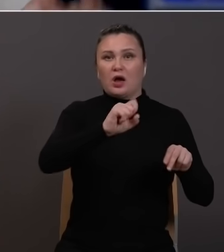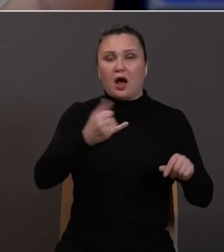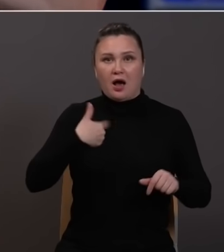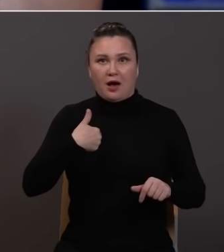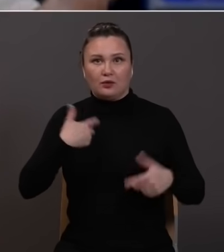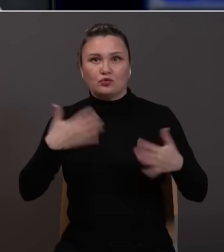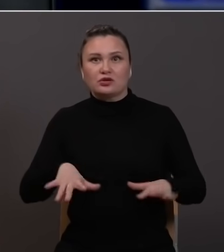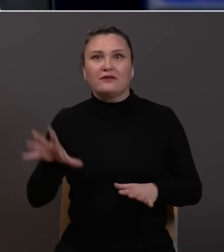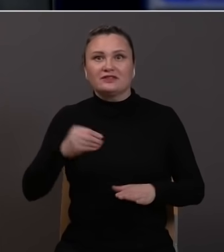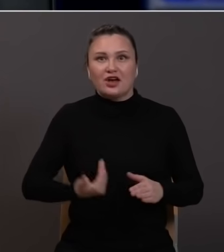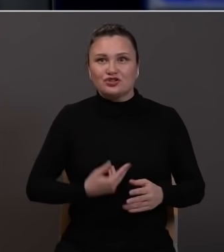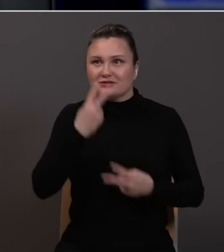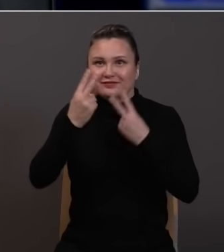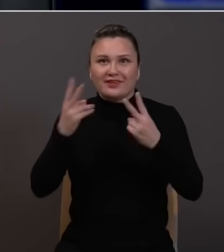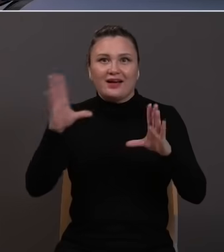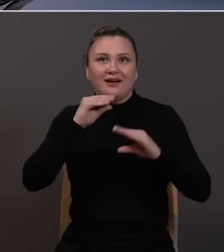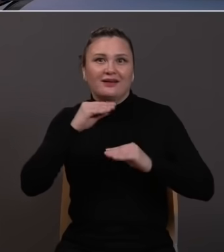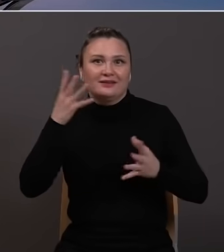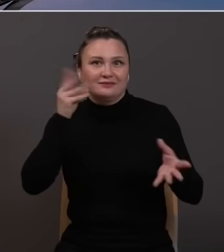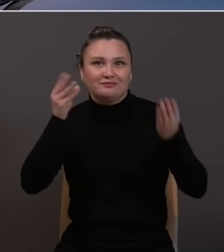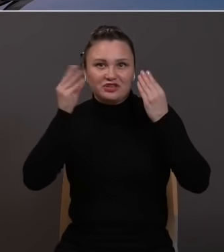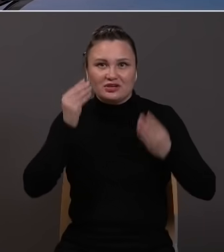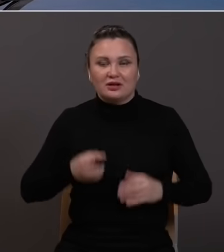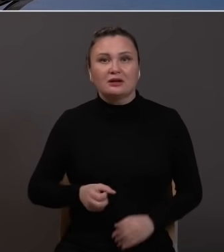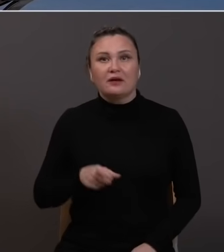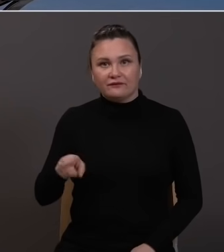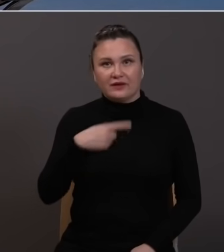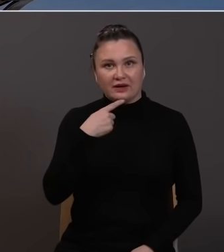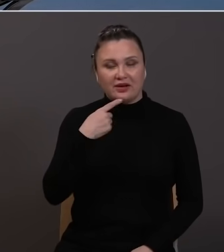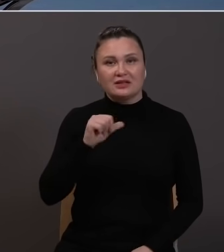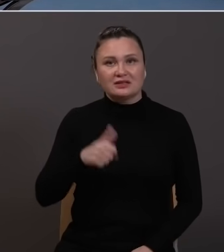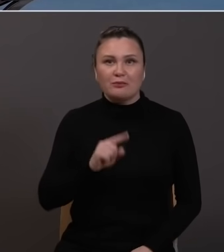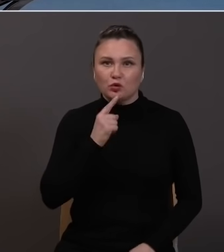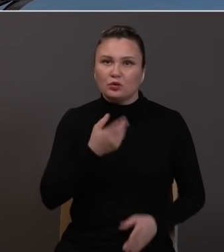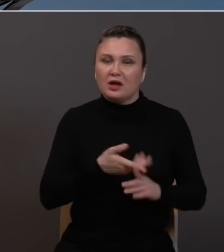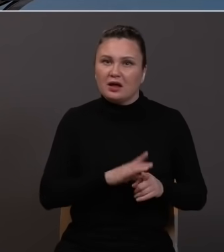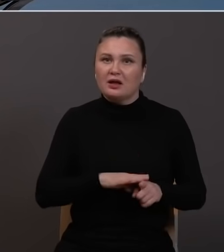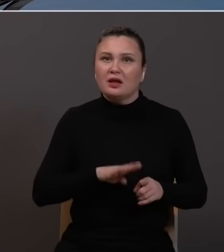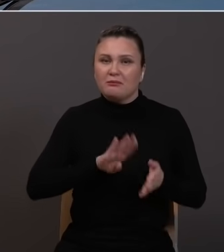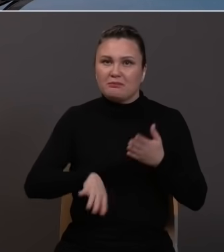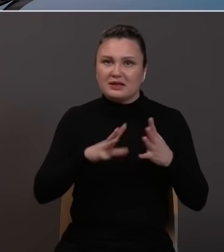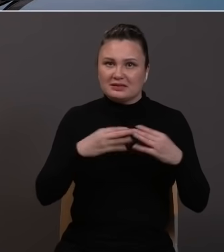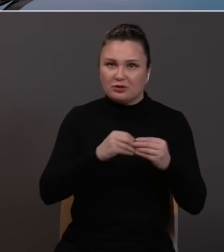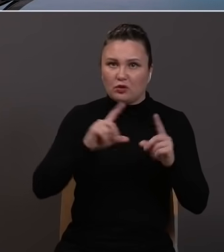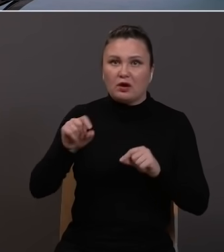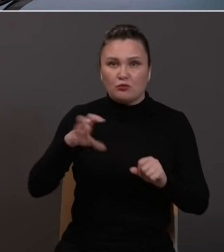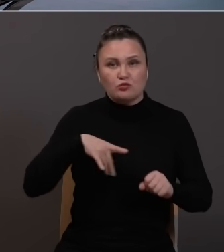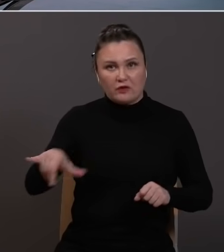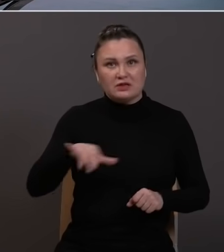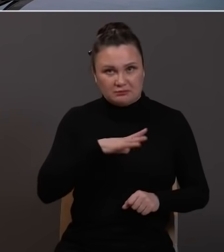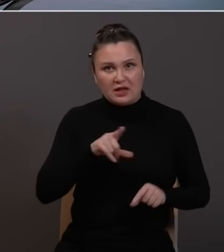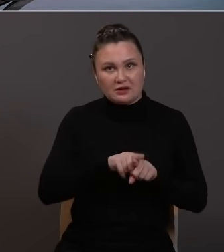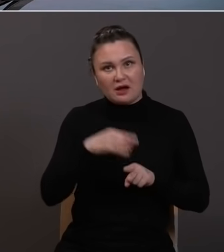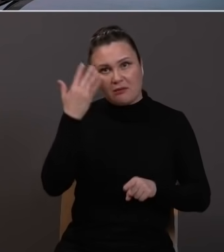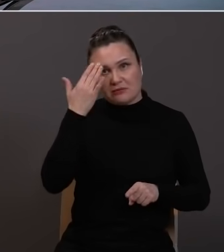тебя это целая вся жизнь. Да. Да. А если вы говорите, жизнь. Самое трудное — это оставлять семью, может быть, тогда у вас закрадывалась такая мысль,